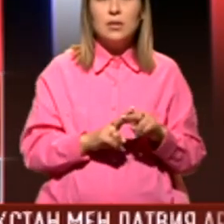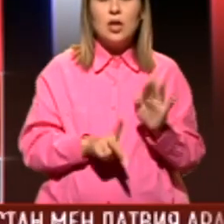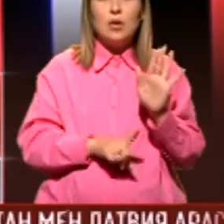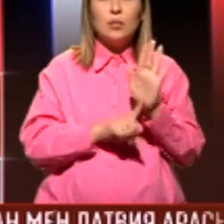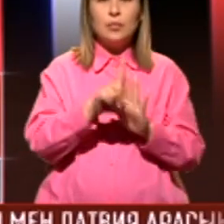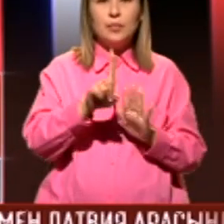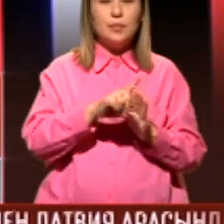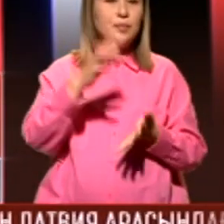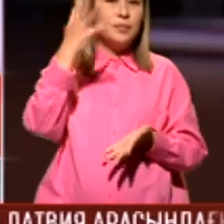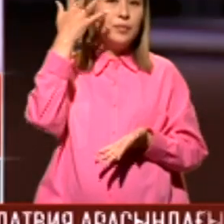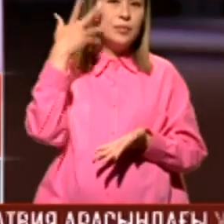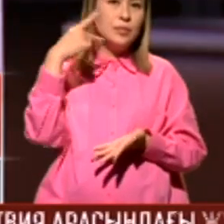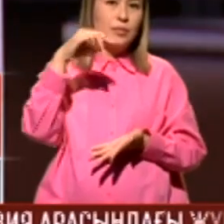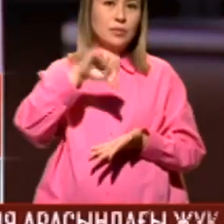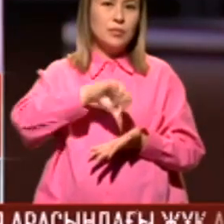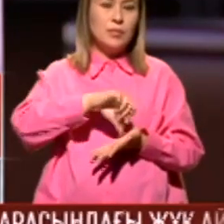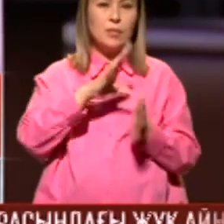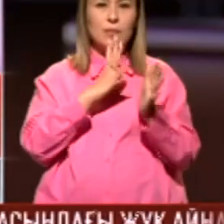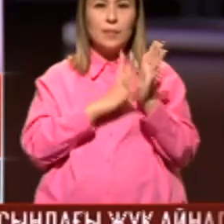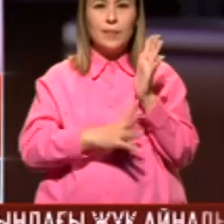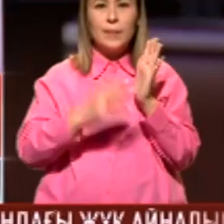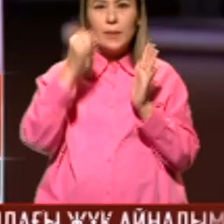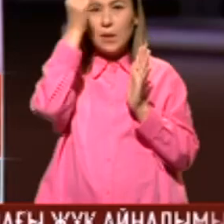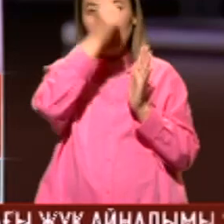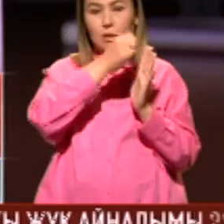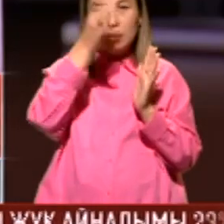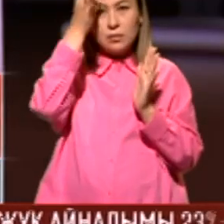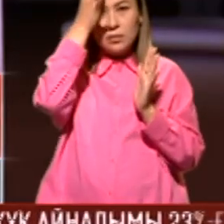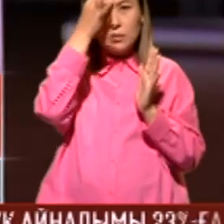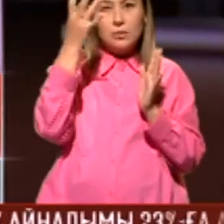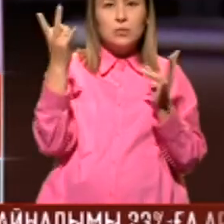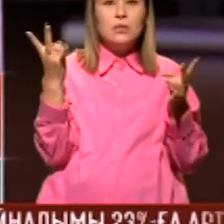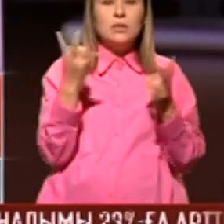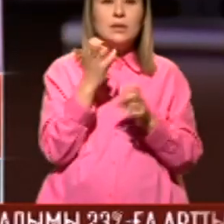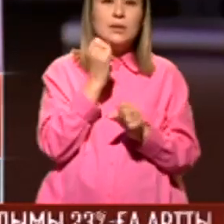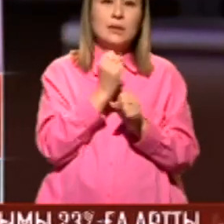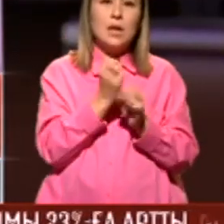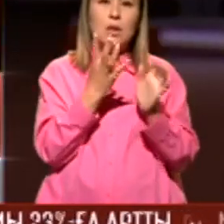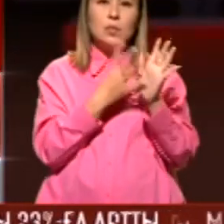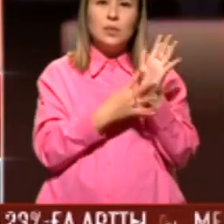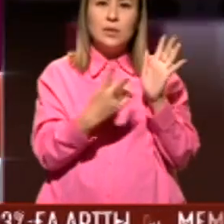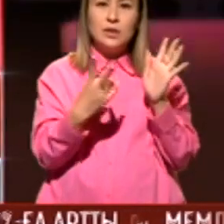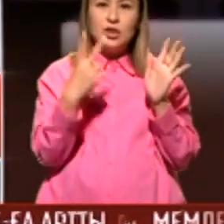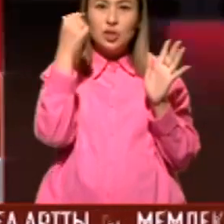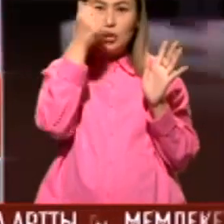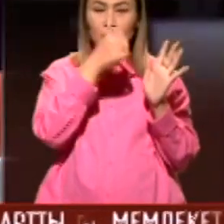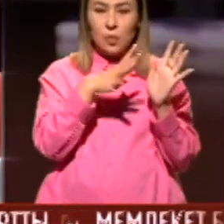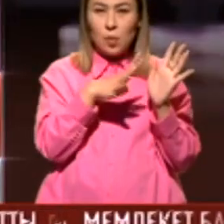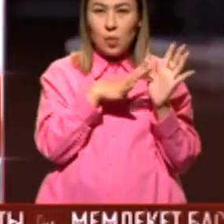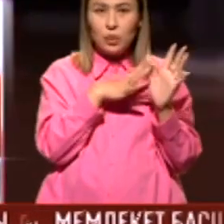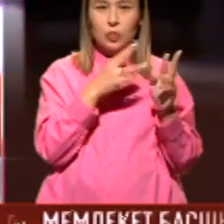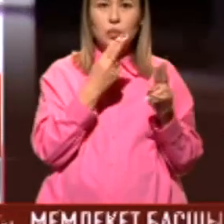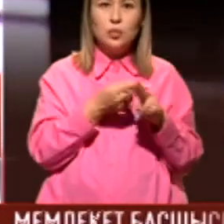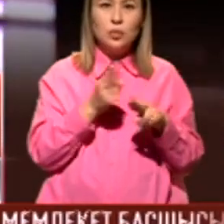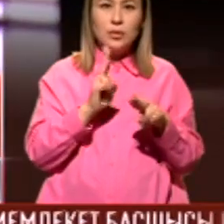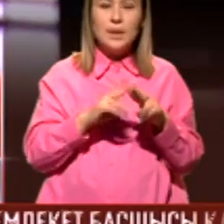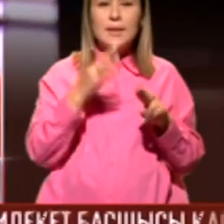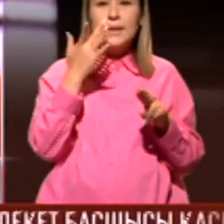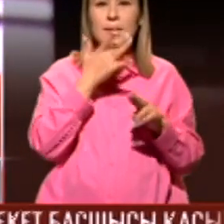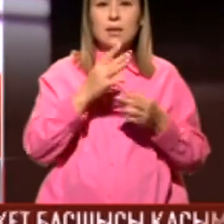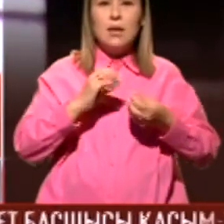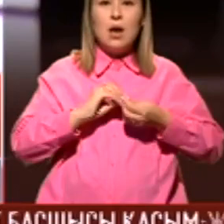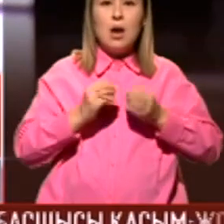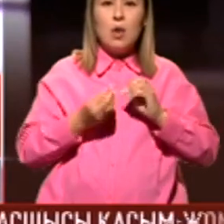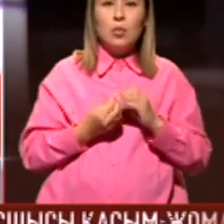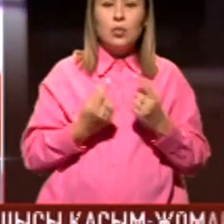ұйымға мүше болған кезде 90 жылдарды ескеру керек. Негізі ұйымның іргетасы 92 жылға қаланды ғой. Сол кездегі саяси ахуал,